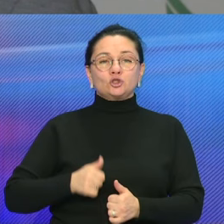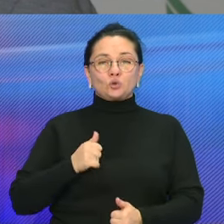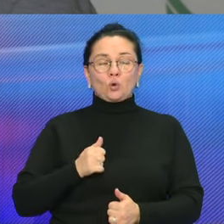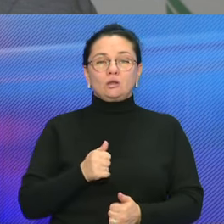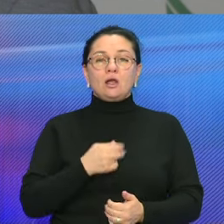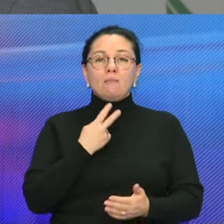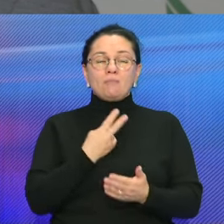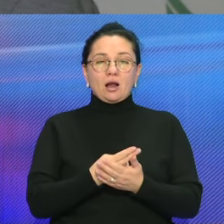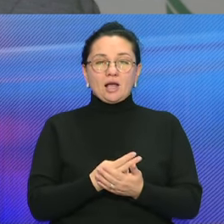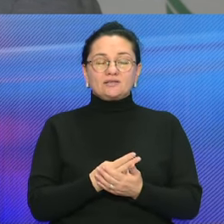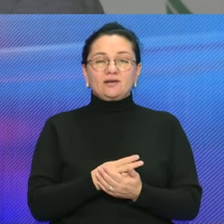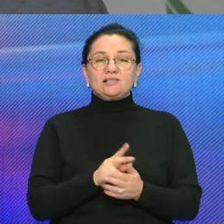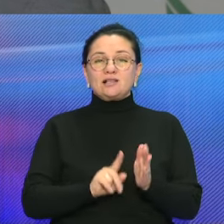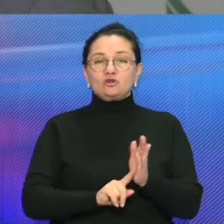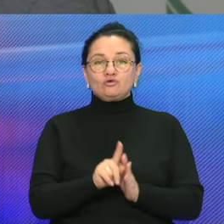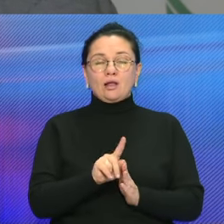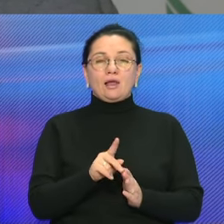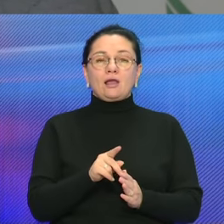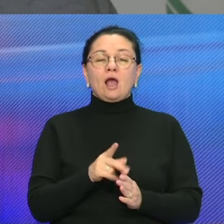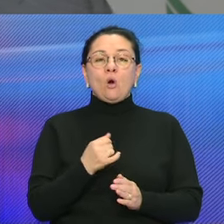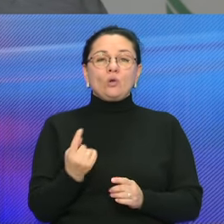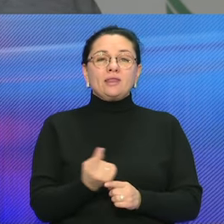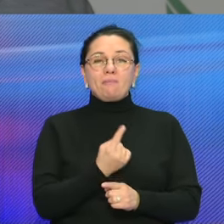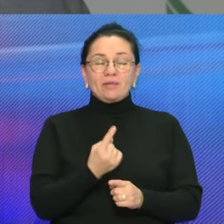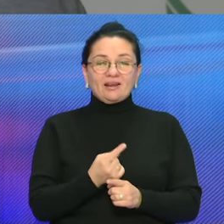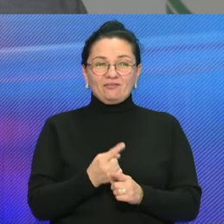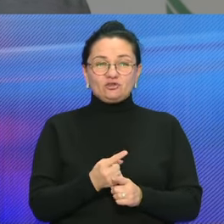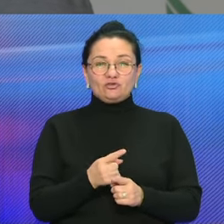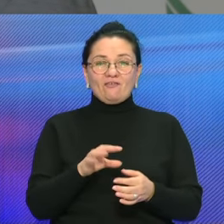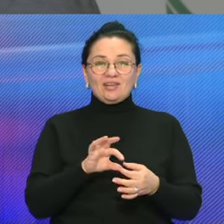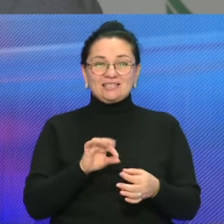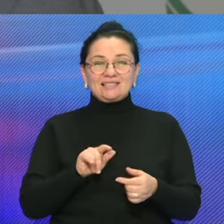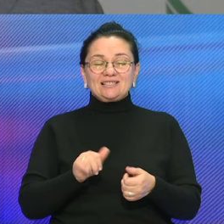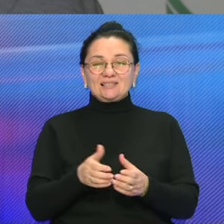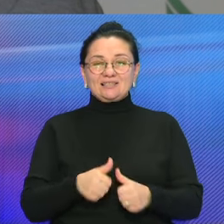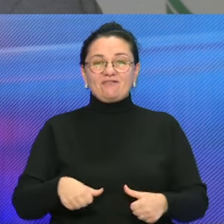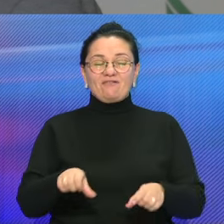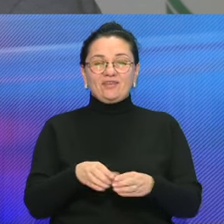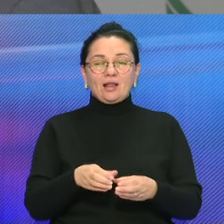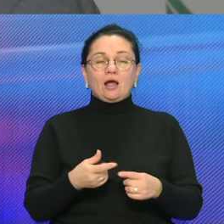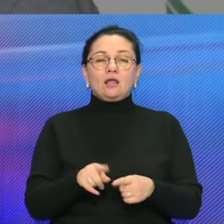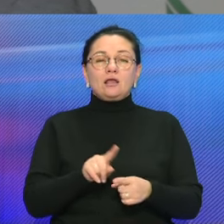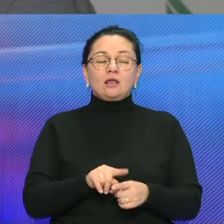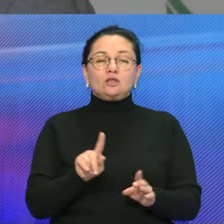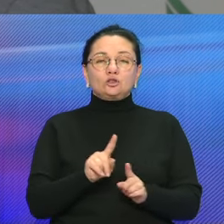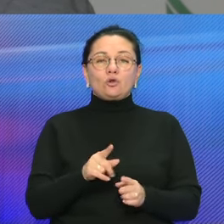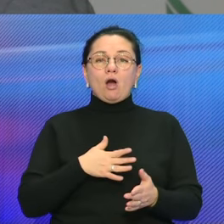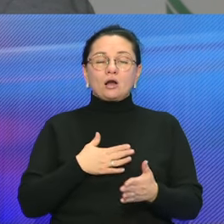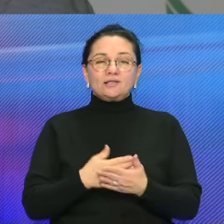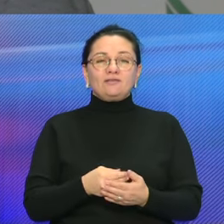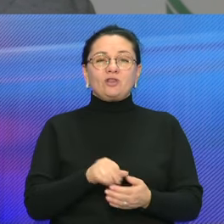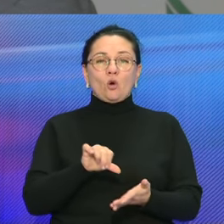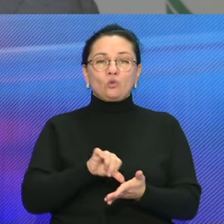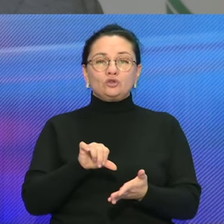вообще, начиная от самого, скажем, первичного звена. Очень здорово, что в последнее время очень активно участвует